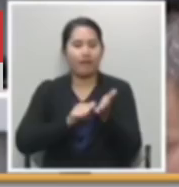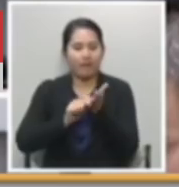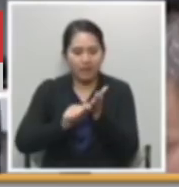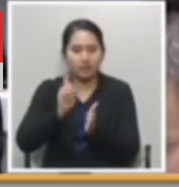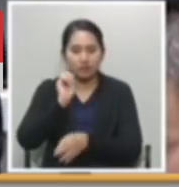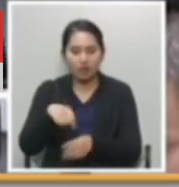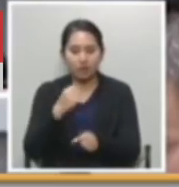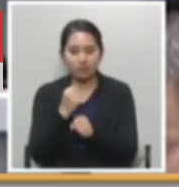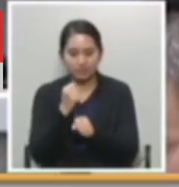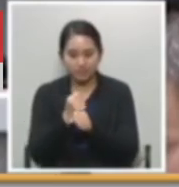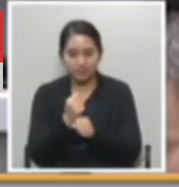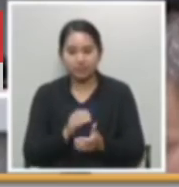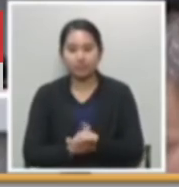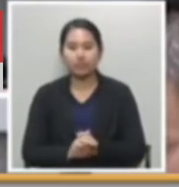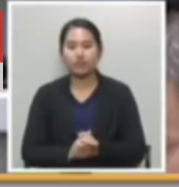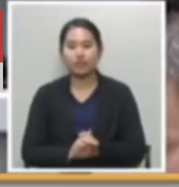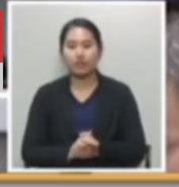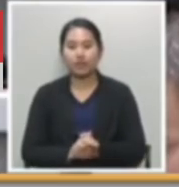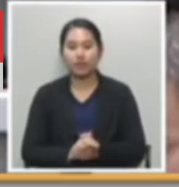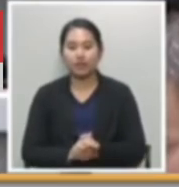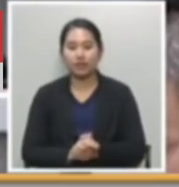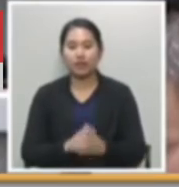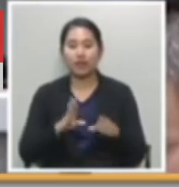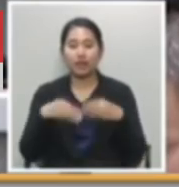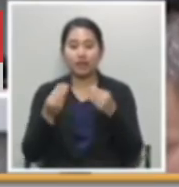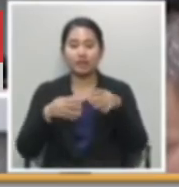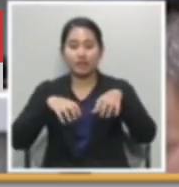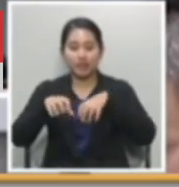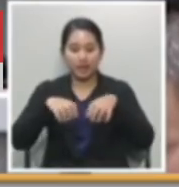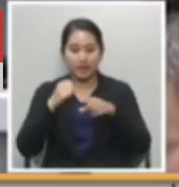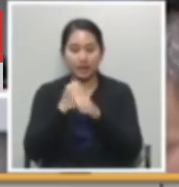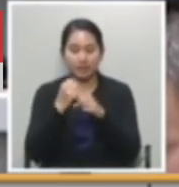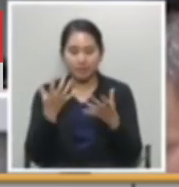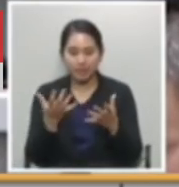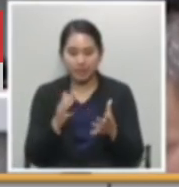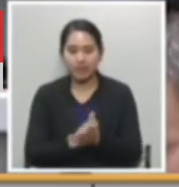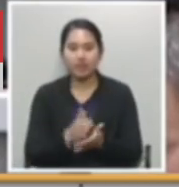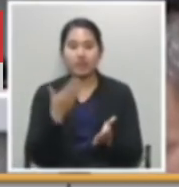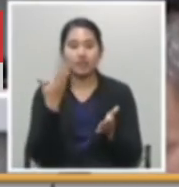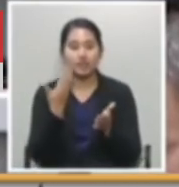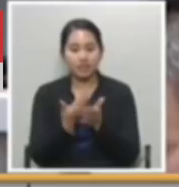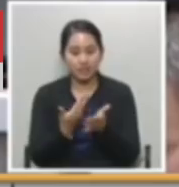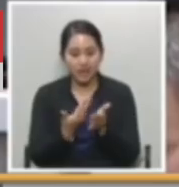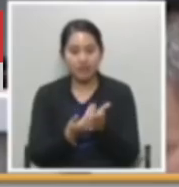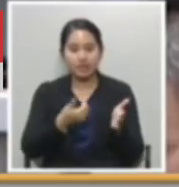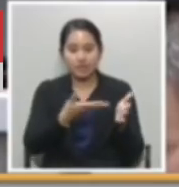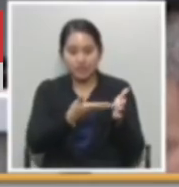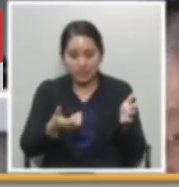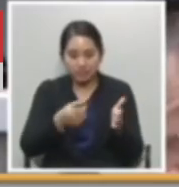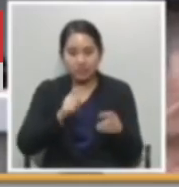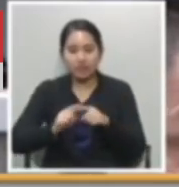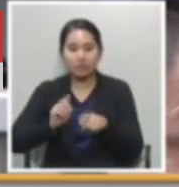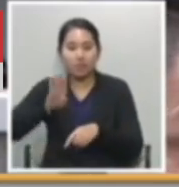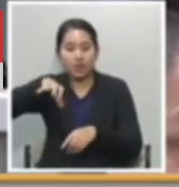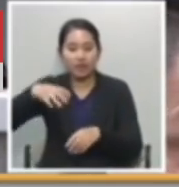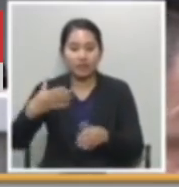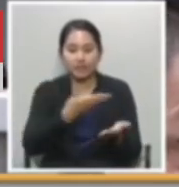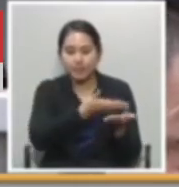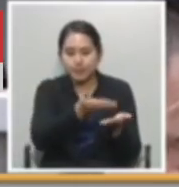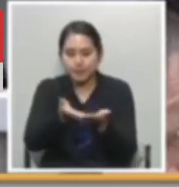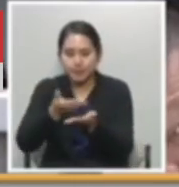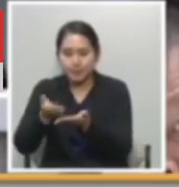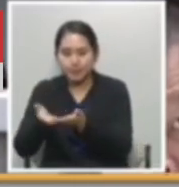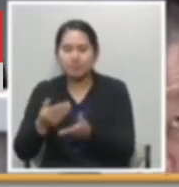ำนะครับให้ตั้งบรรษัทบริหารนะไปซื้อหนี้จากธนาคารทั้งหมดออกมาแล้วแก้แบบที่เคยทำให้